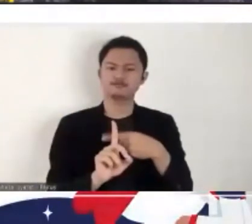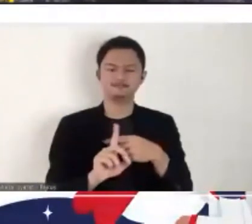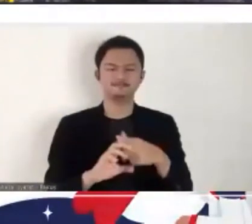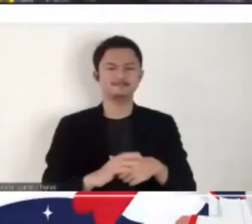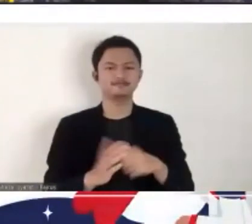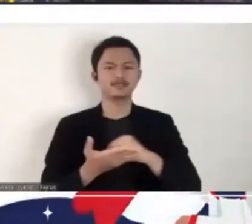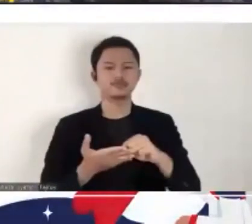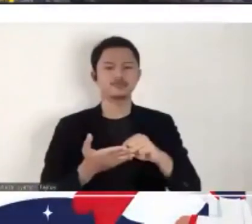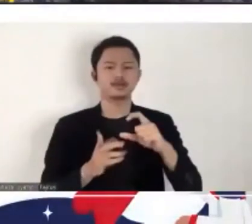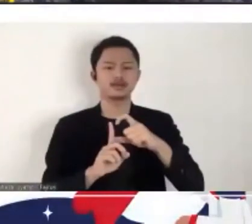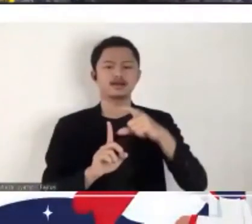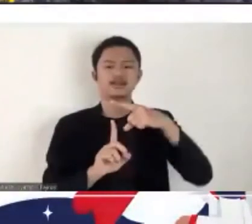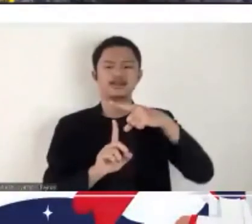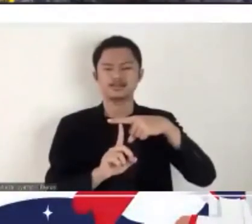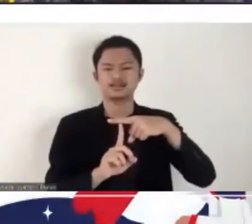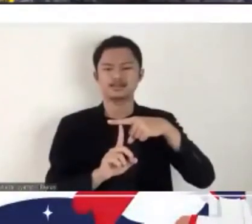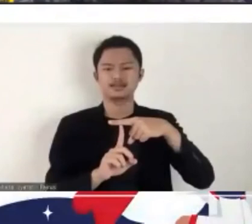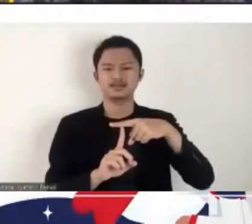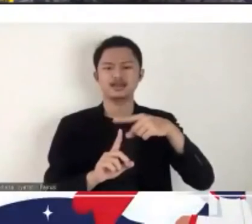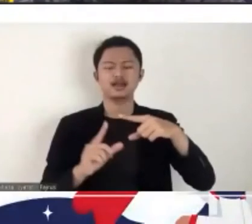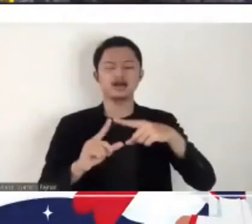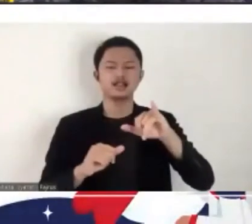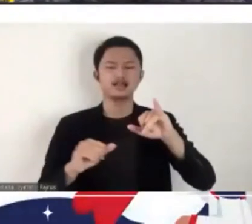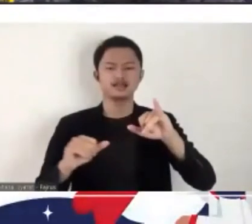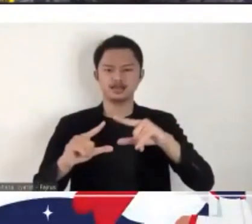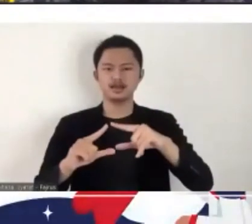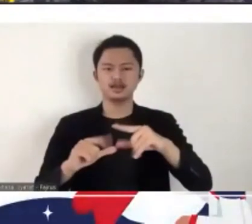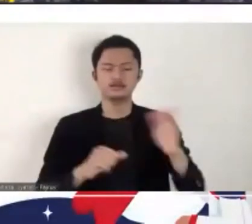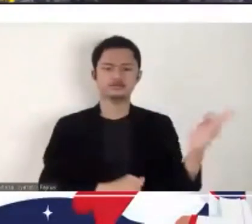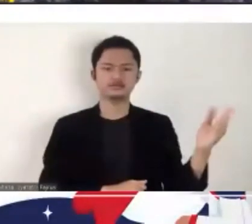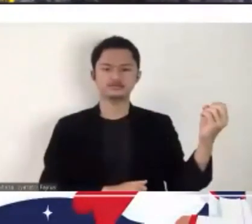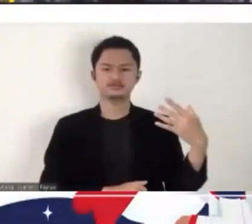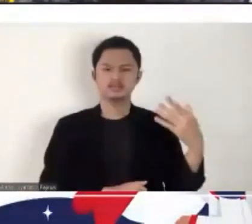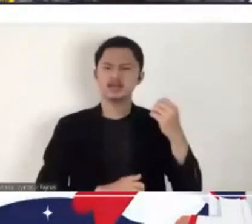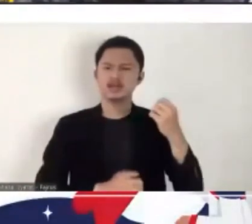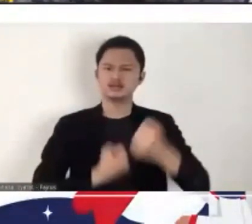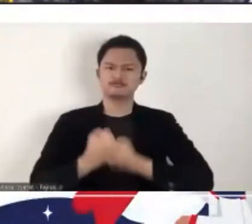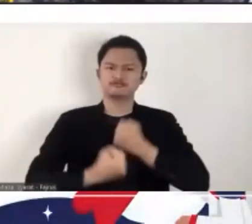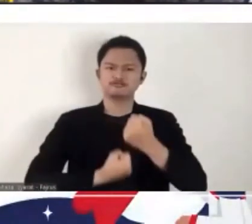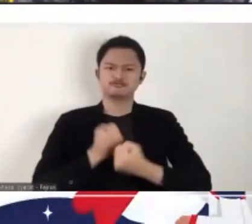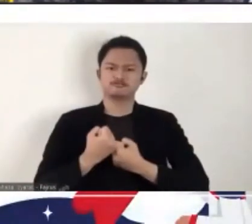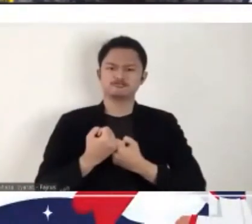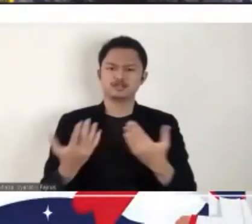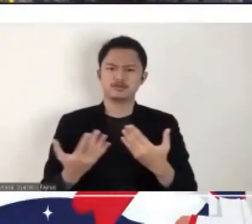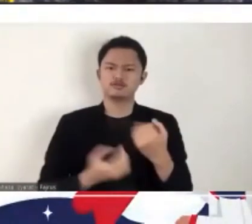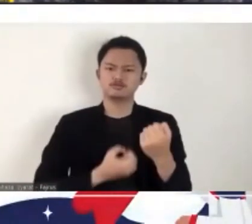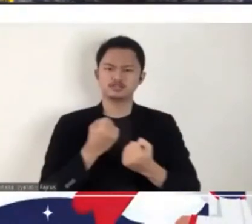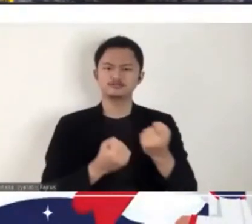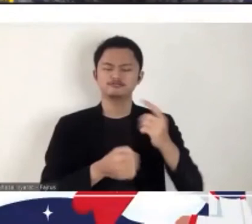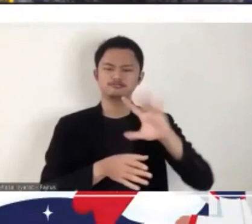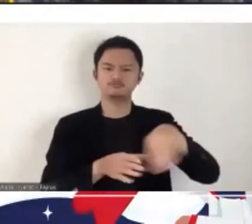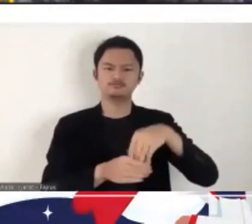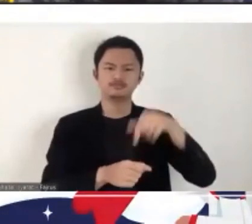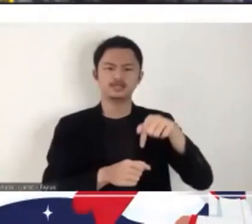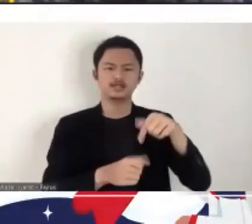dari Mbak JT ya Mbak Dede Aliyah beliau salah seorang penggiat dalam upaya-upaya ini dan beliau secara dari